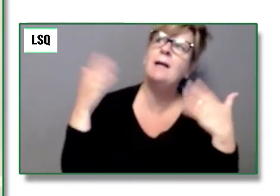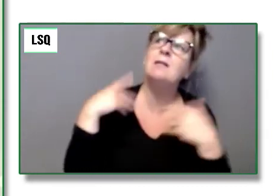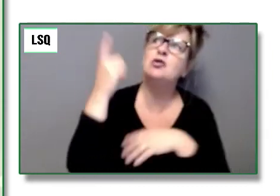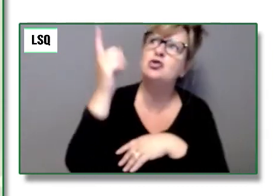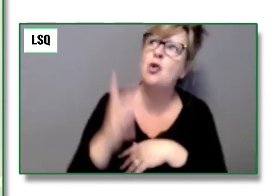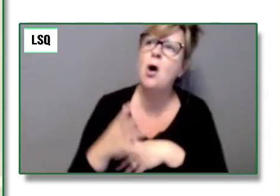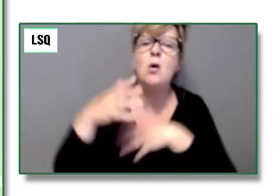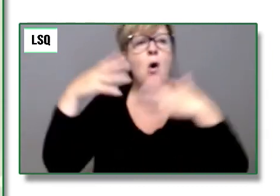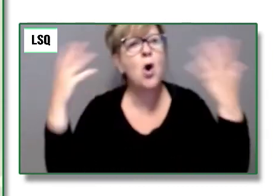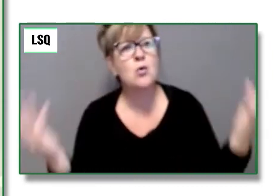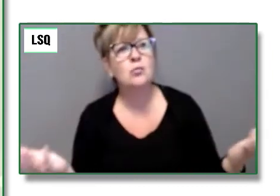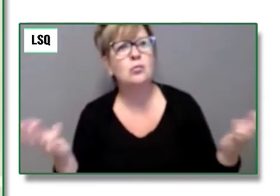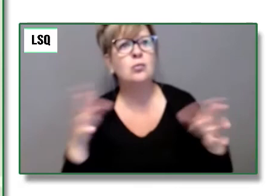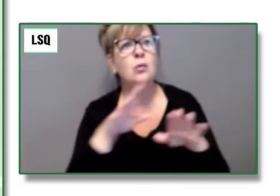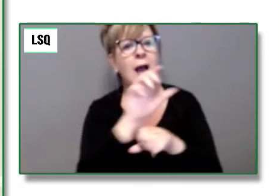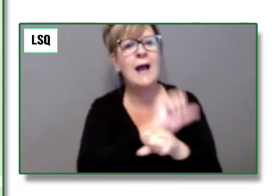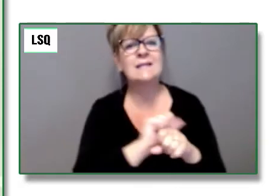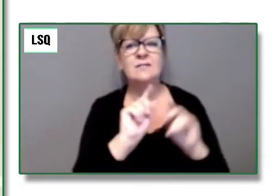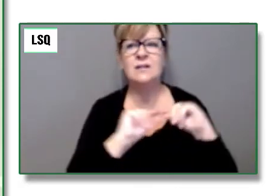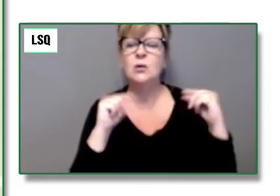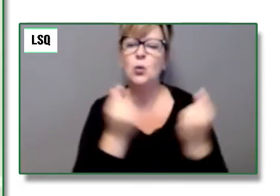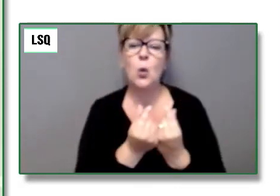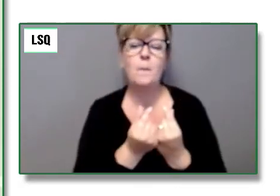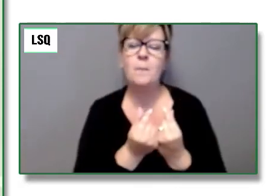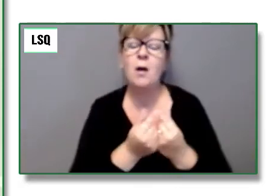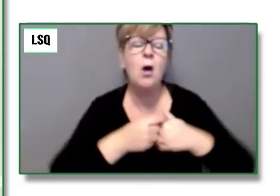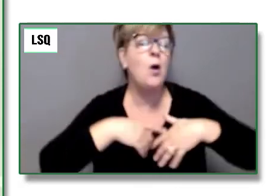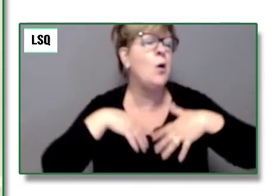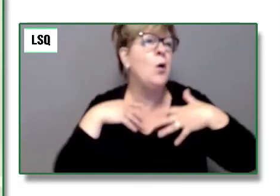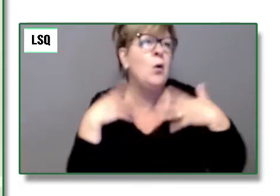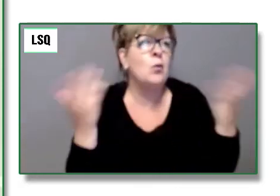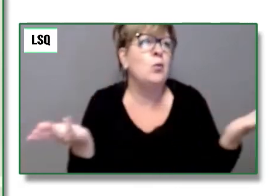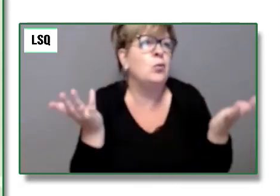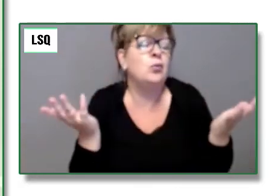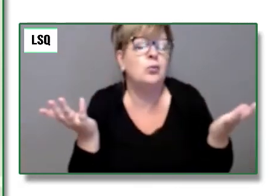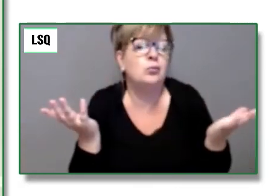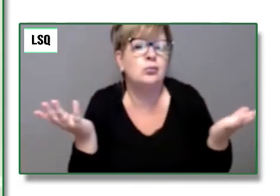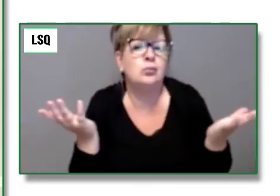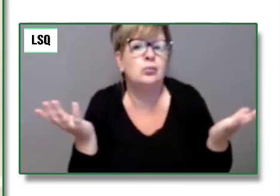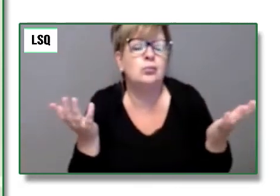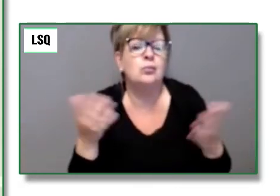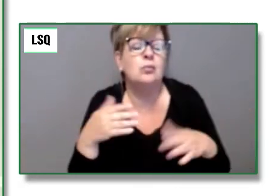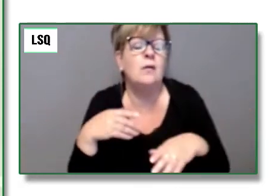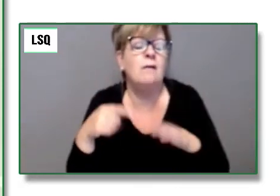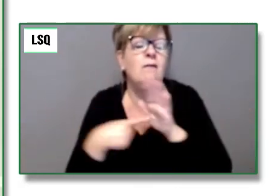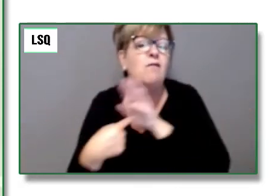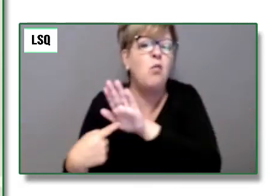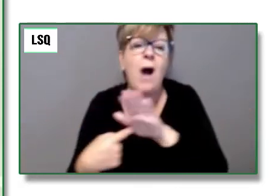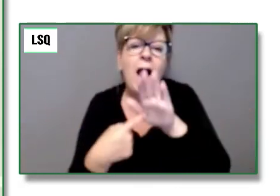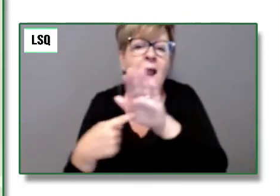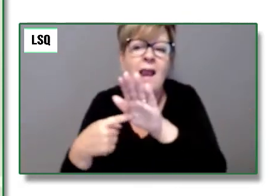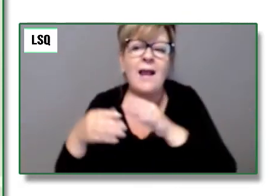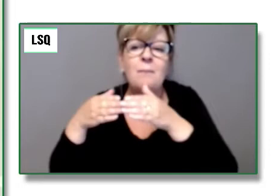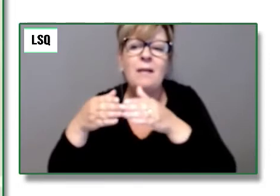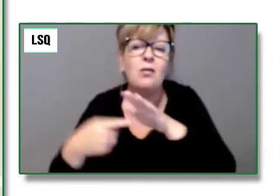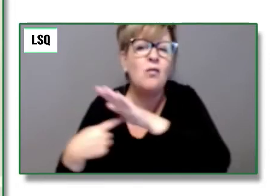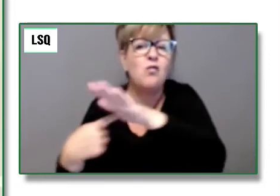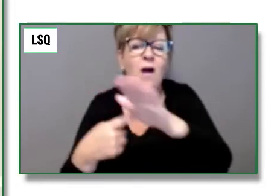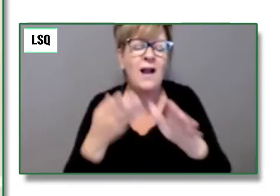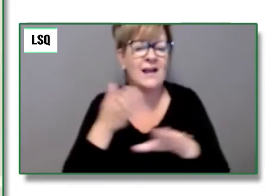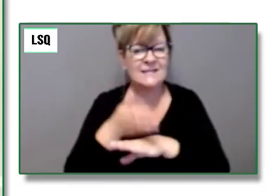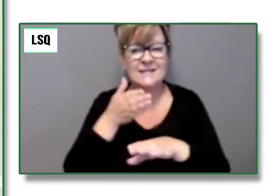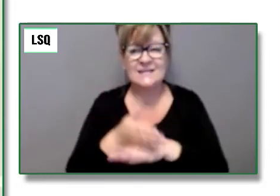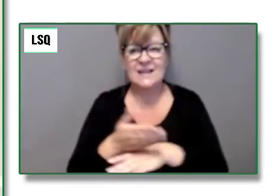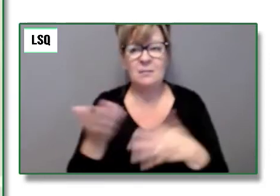la voile accessible avec un groupe d'amis. Moi, j'adore l'extérieur. Il y a de